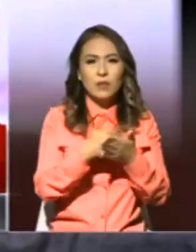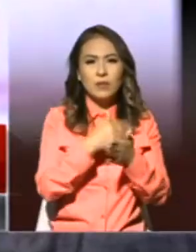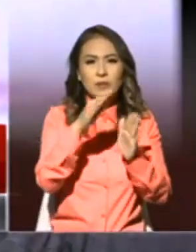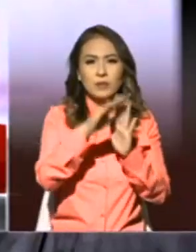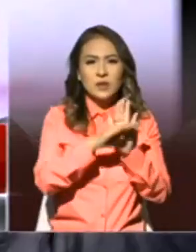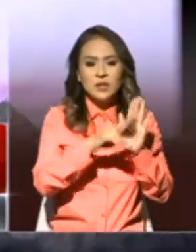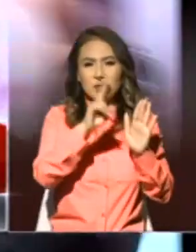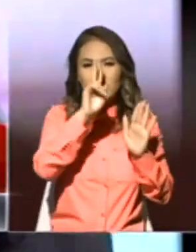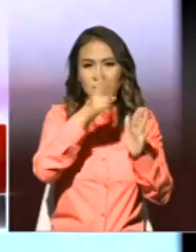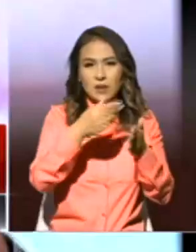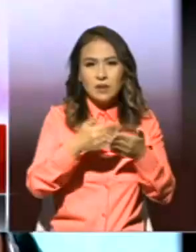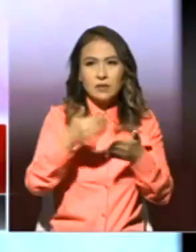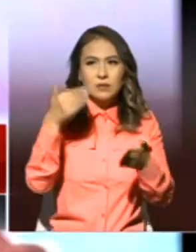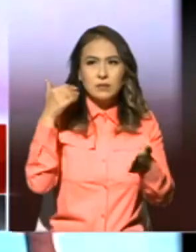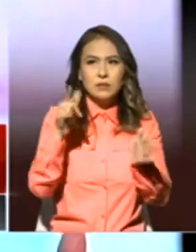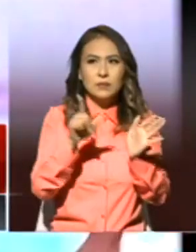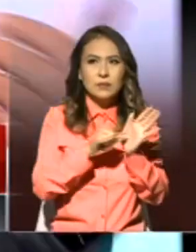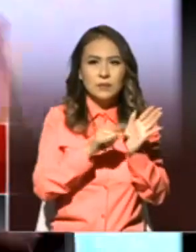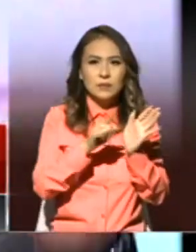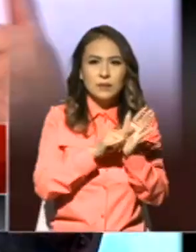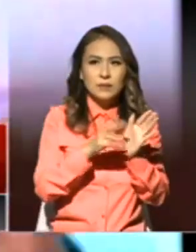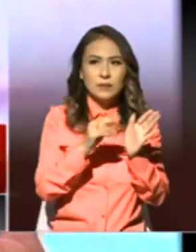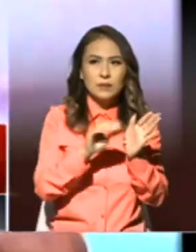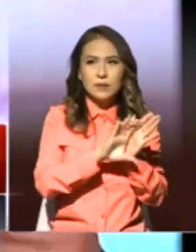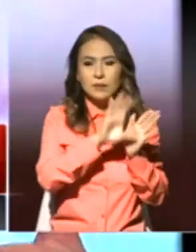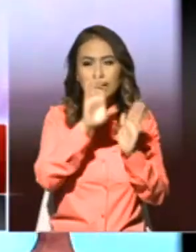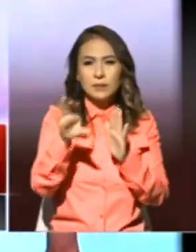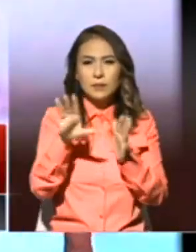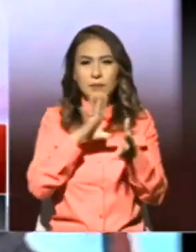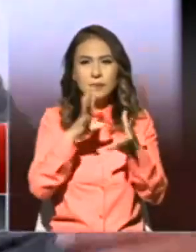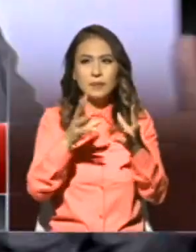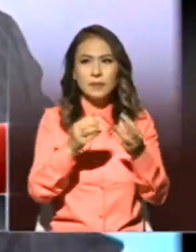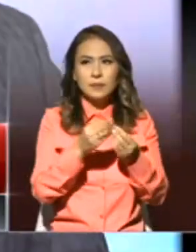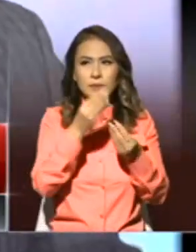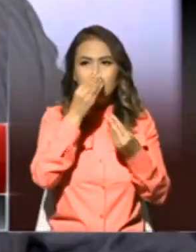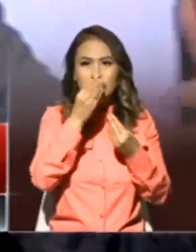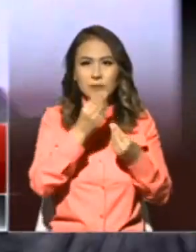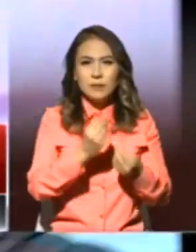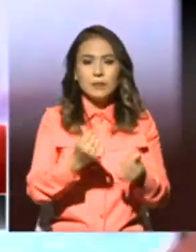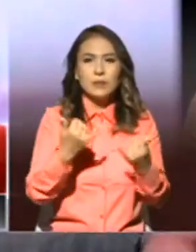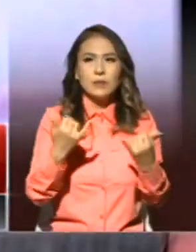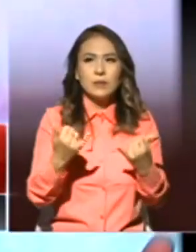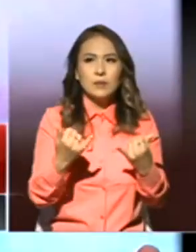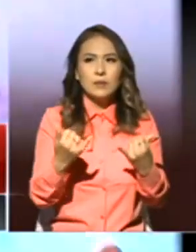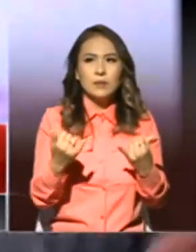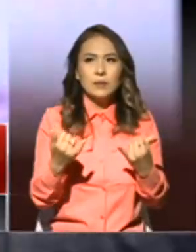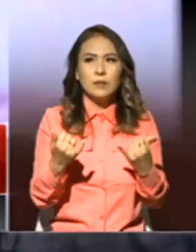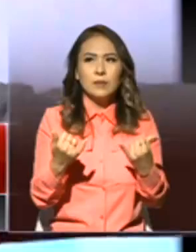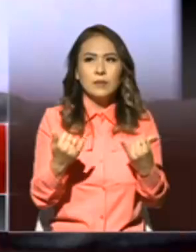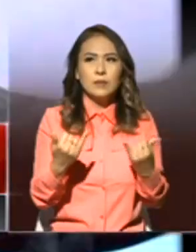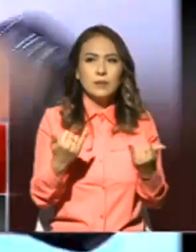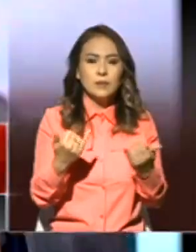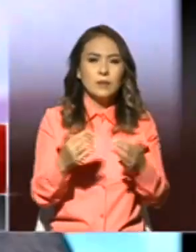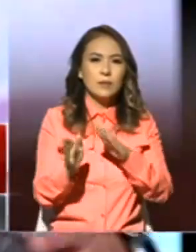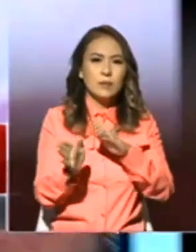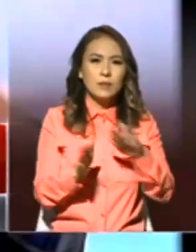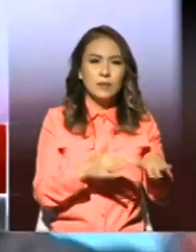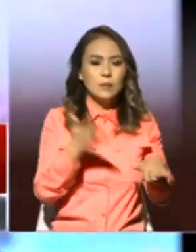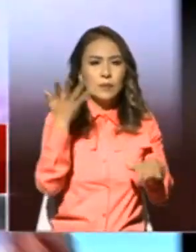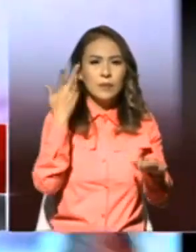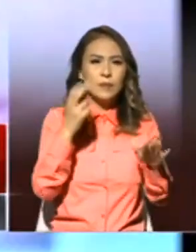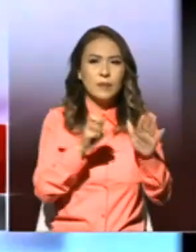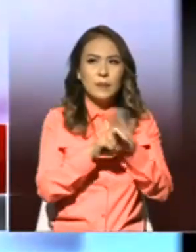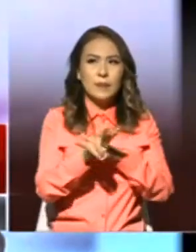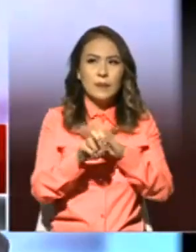2 жыл бойы бізді зейнетақыдан шыққан қаражатпен нетіп едіңдер. Әбден қызығын көрді. Иә, енді бітті ақша қайда? Өткен жыл мобилизациядан қашқандар